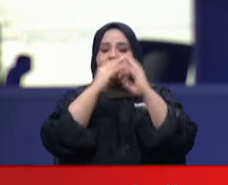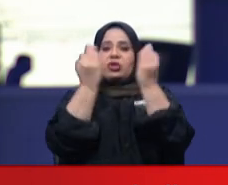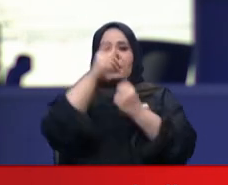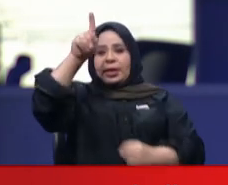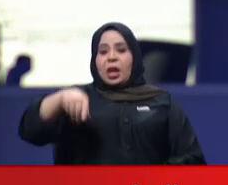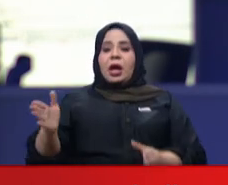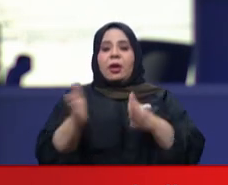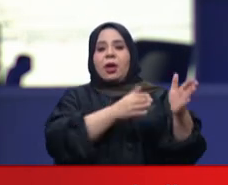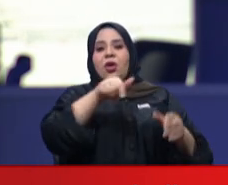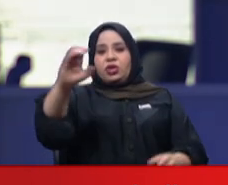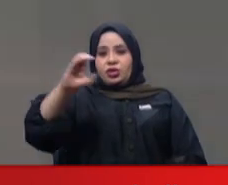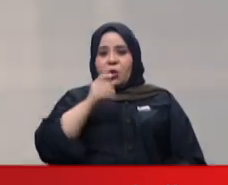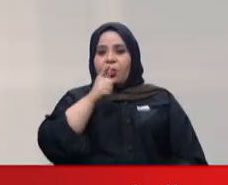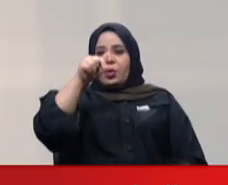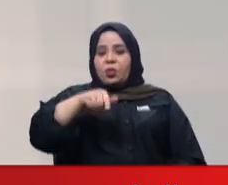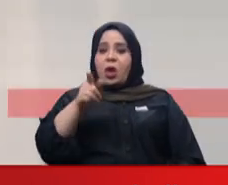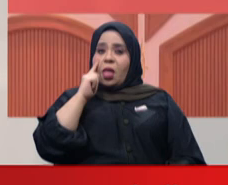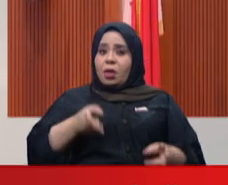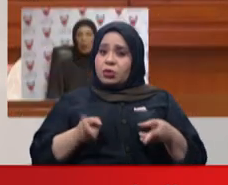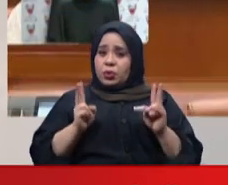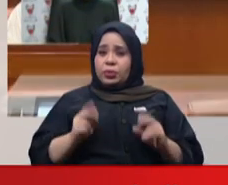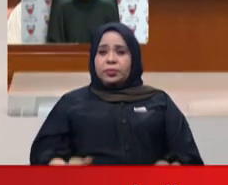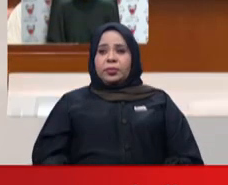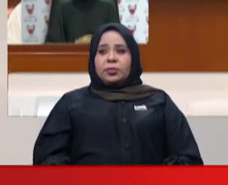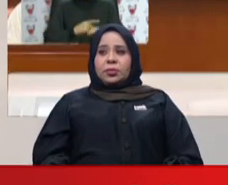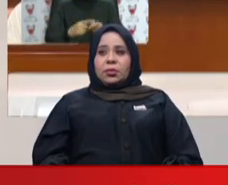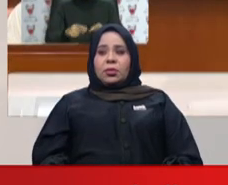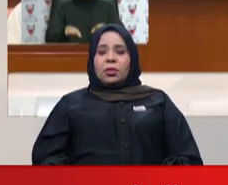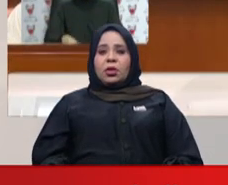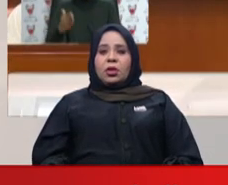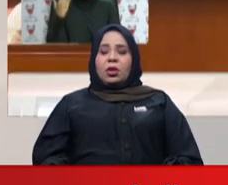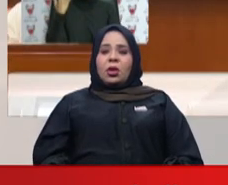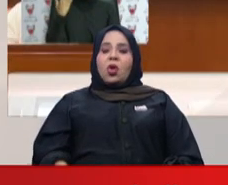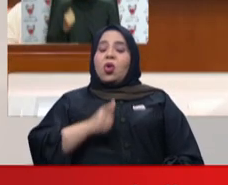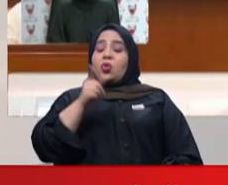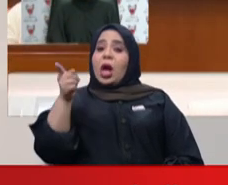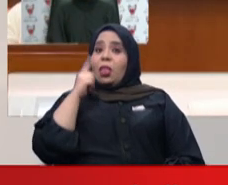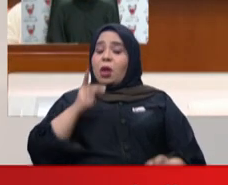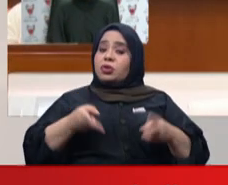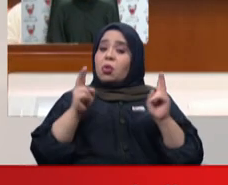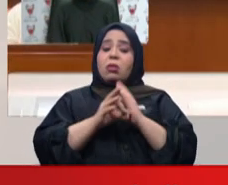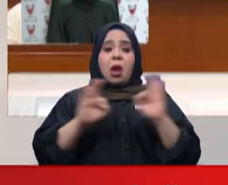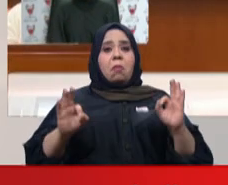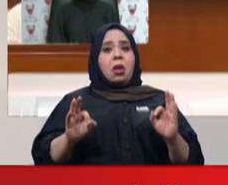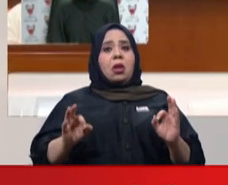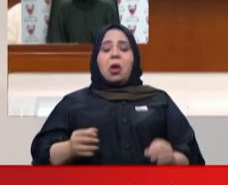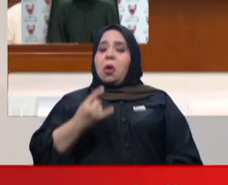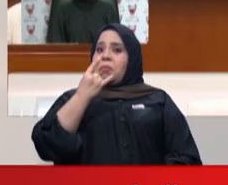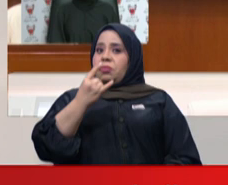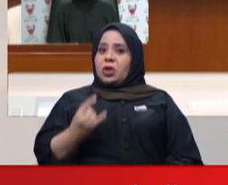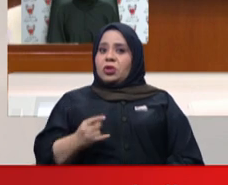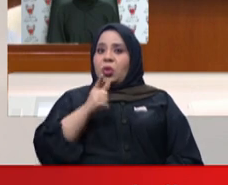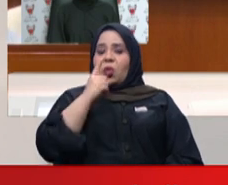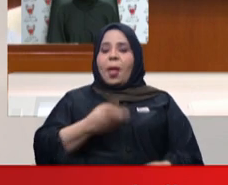والله المشروع يعني متكامل، وهو يضمن بعد الله